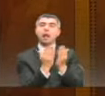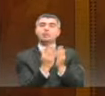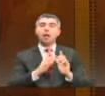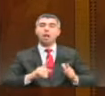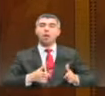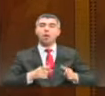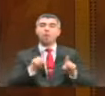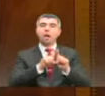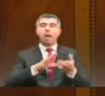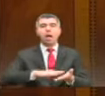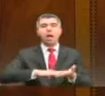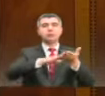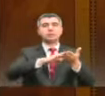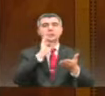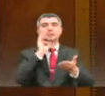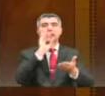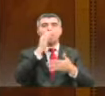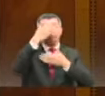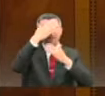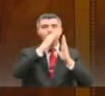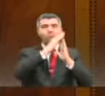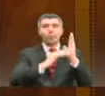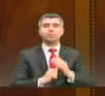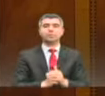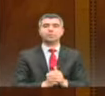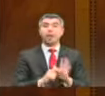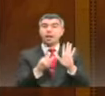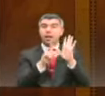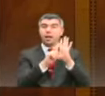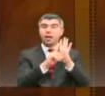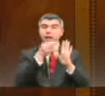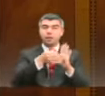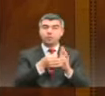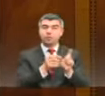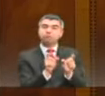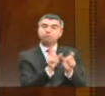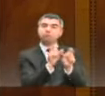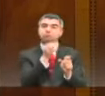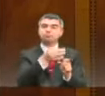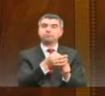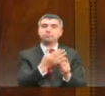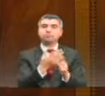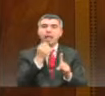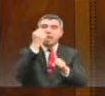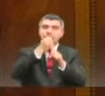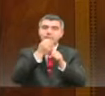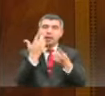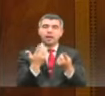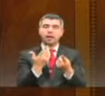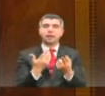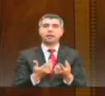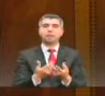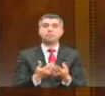والارتقاء. وسيتم اعتماد قانون إطار لتنفيذ هذا الإصلاح. وهذه الرؤية